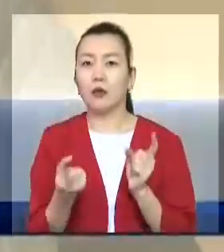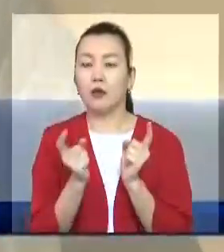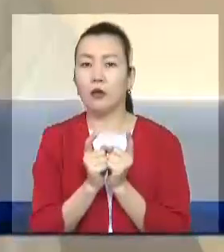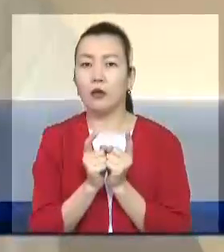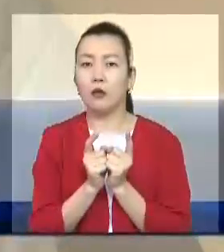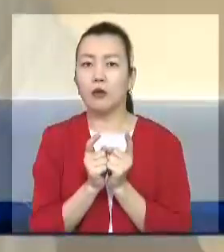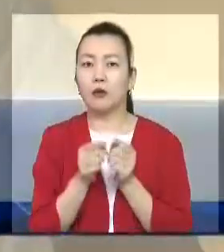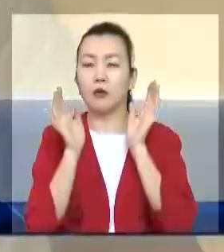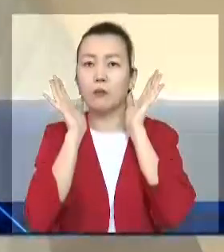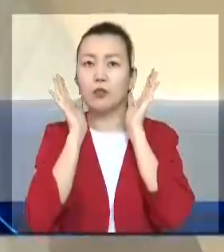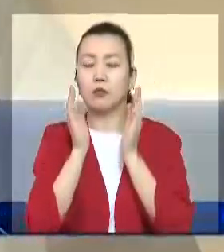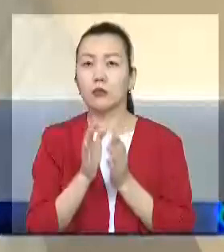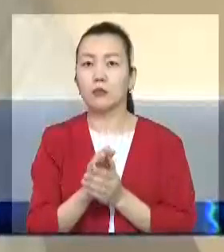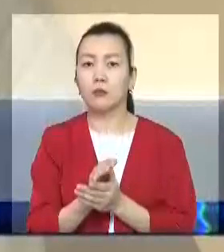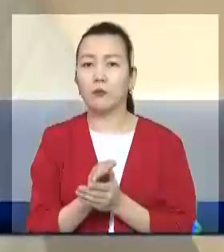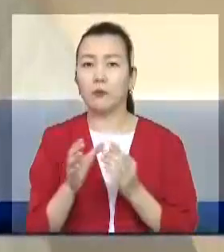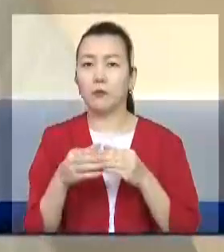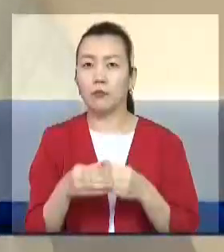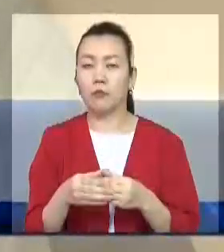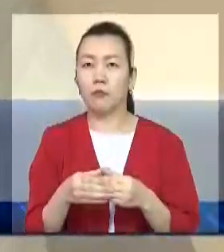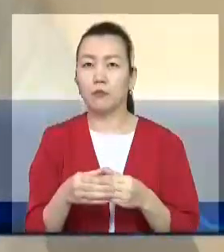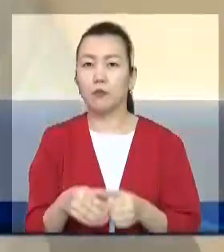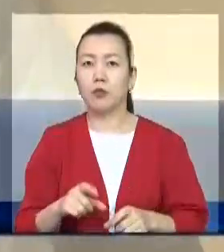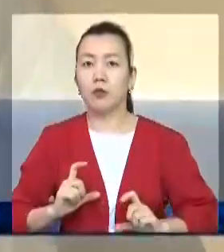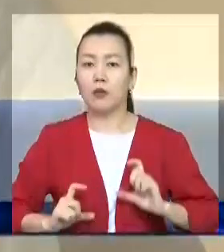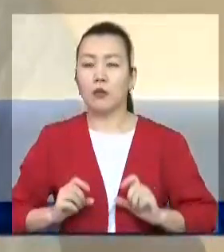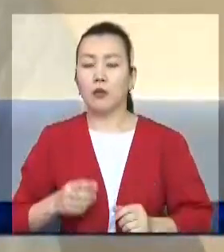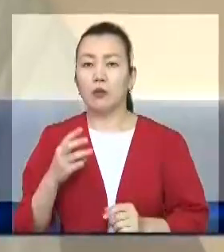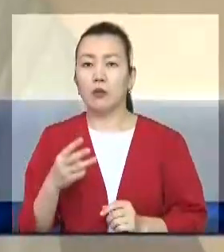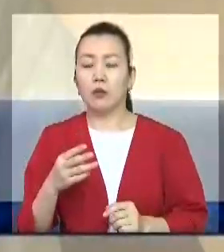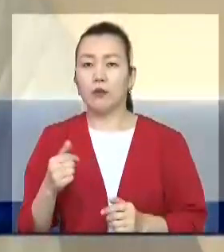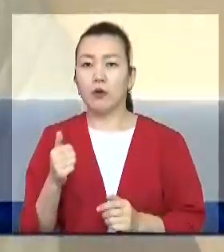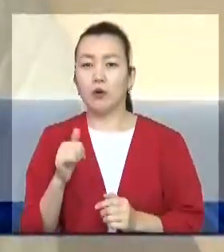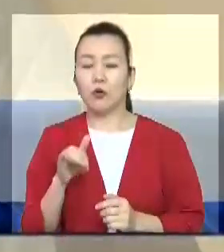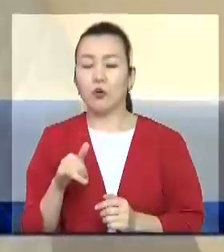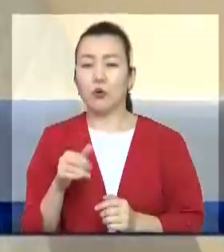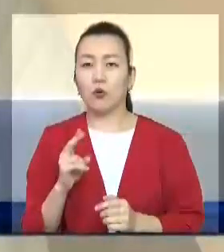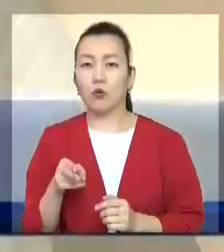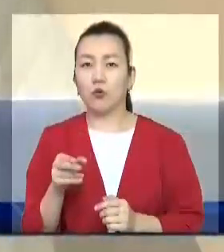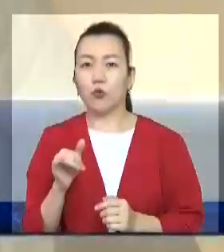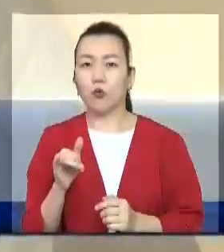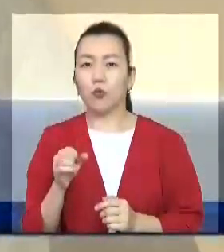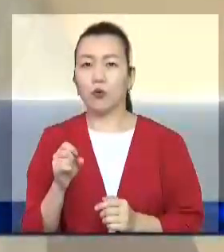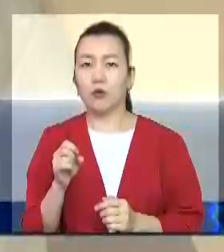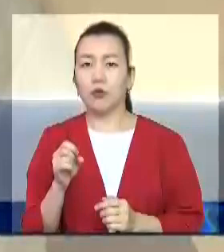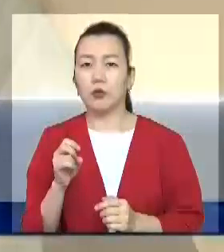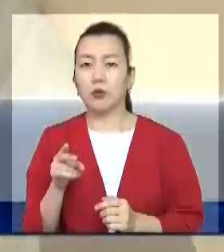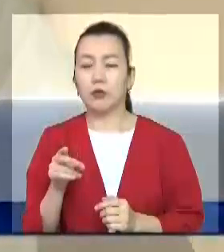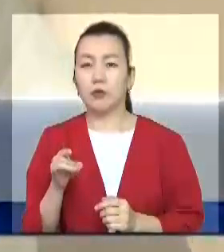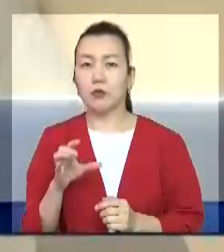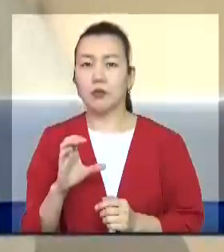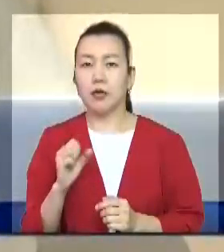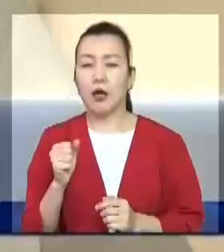Сегодня на данной встрече участвуют студенты третьего курса и в основном работа по